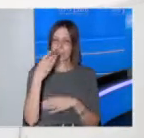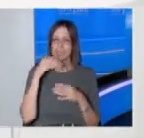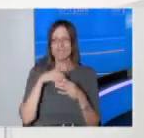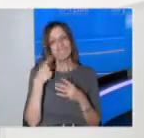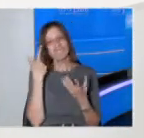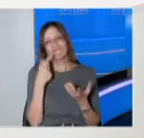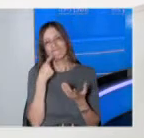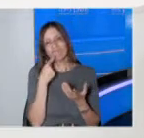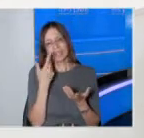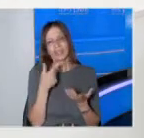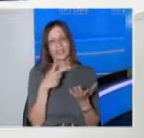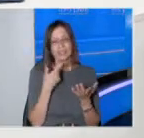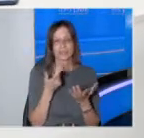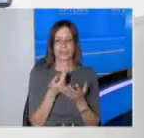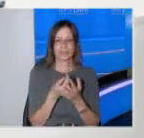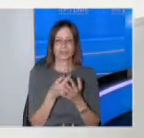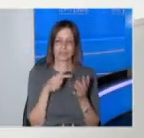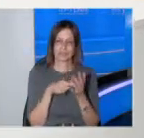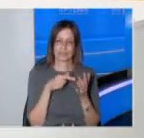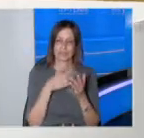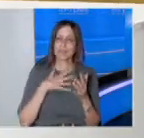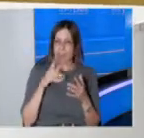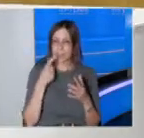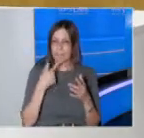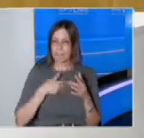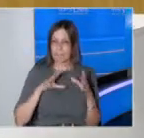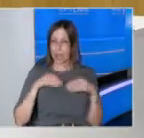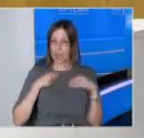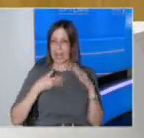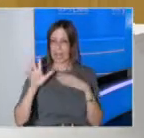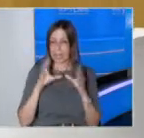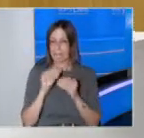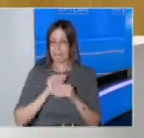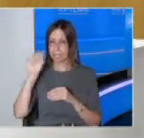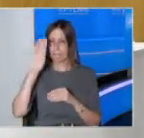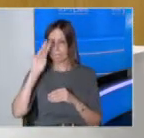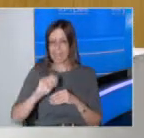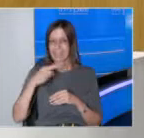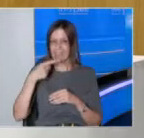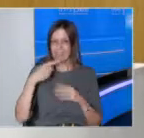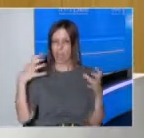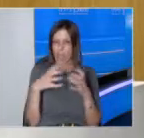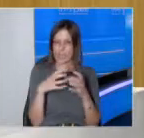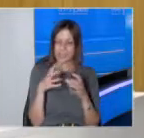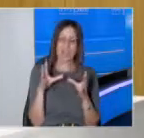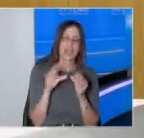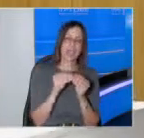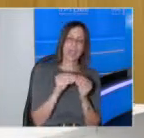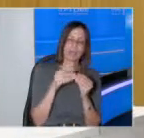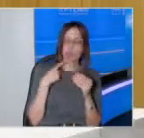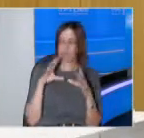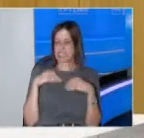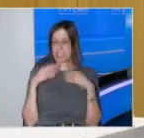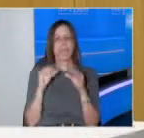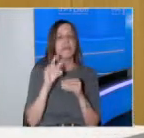יודע אם להגדיר את זה שוב פעם כשנאת חינם, אבל מתוך רצון... עם בן גביר היית הולך לקואליציה? עם בן גביר לא הייתי הולך וגם לא... אבל עם ווליד טאה כן.